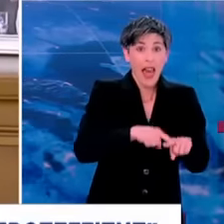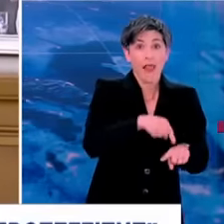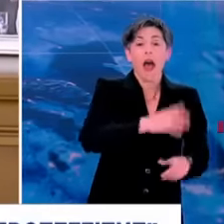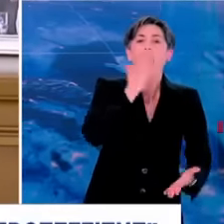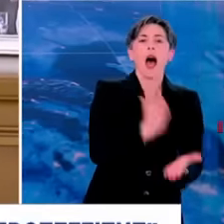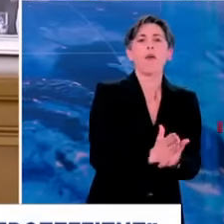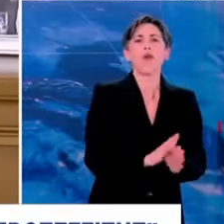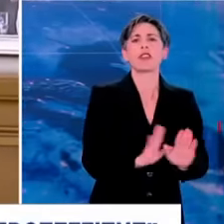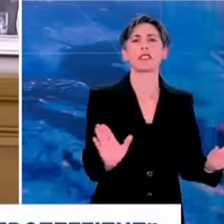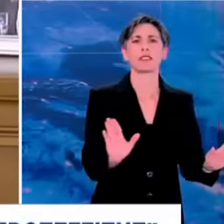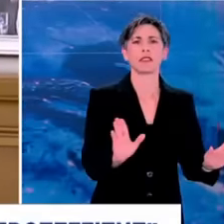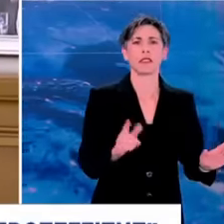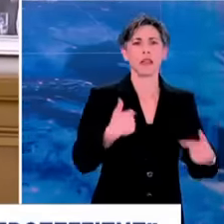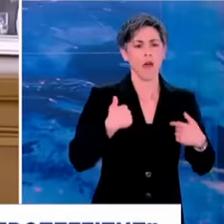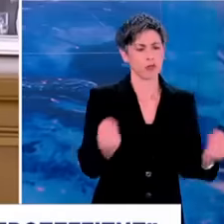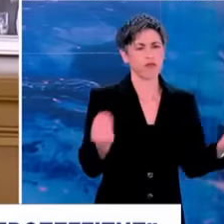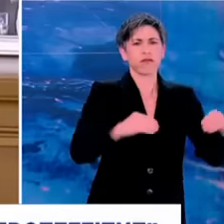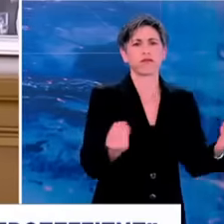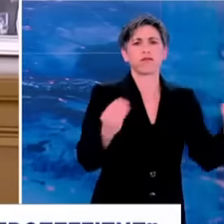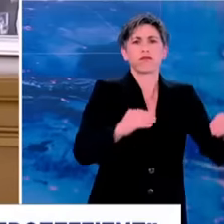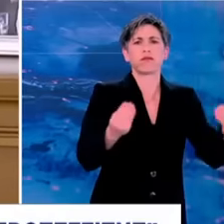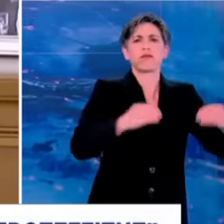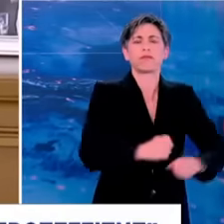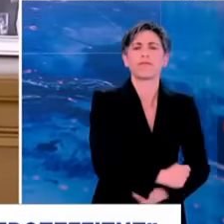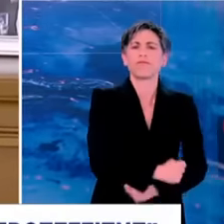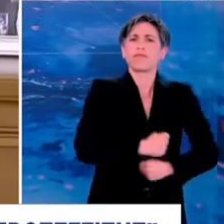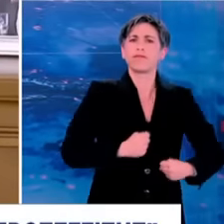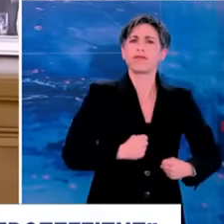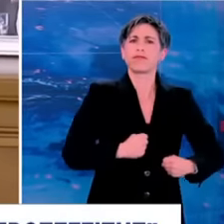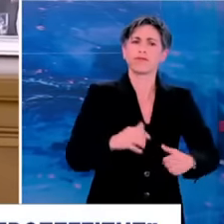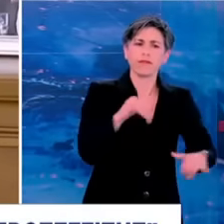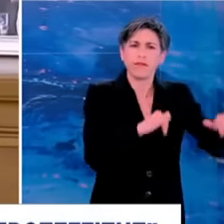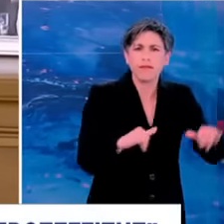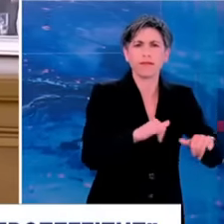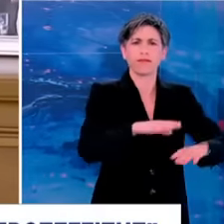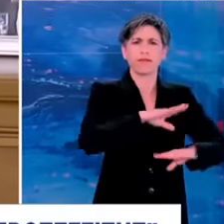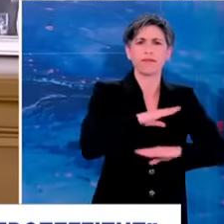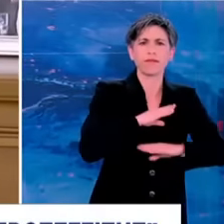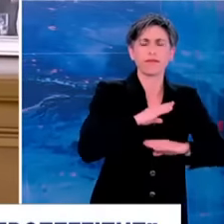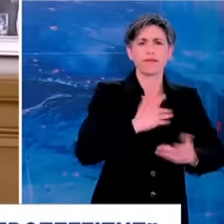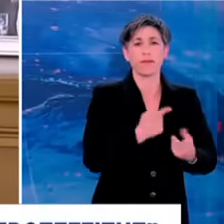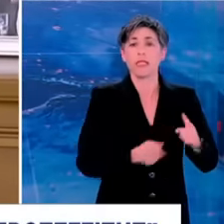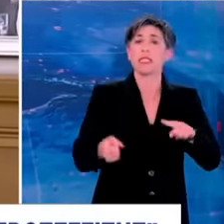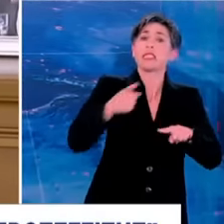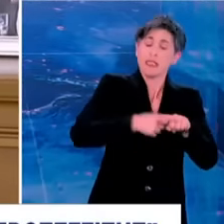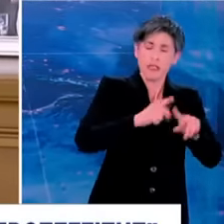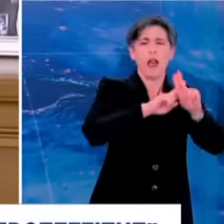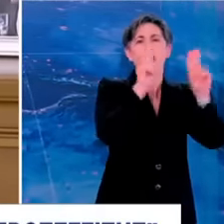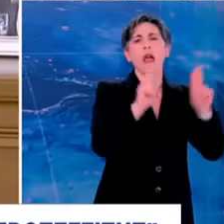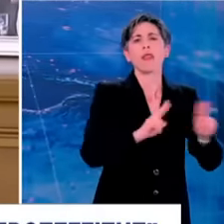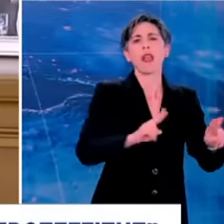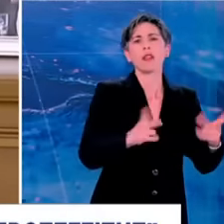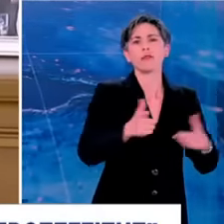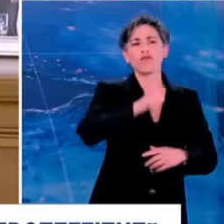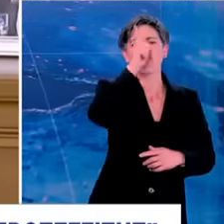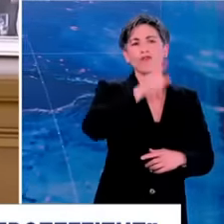Ελλάδα σήμερα είναι πολύ πιο καλά εξοπλισμένη, με πολύ πιο ισχυρές συμμαχίες και με αναβαθμισμένο το διεθνές της κύρος. Και ναι, προφανώς, επιδιώκουμε